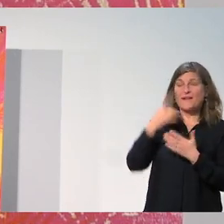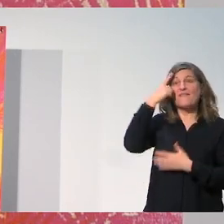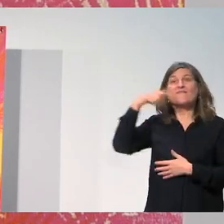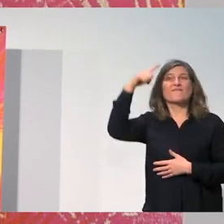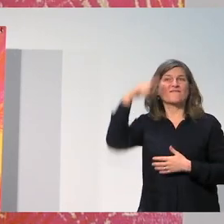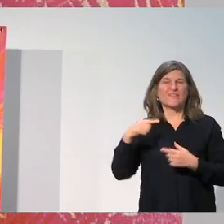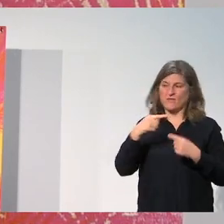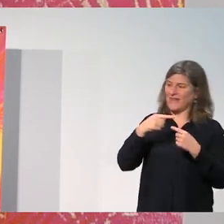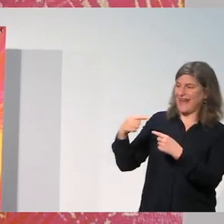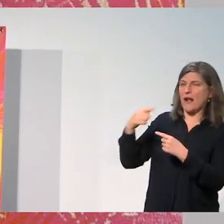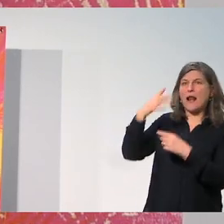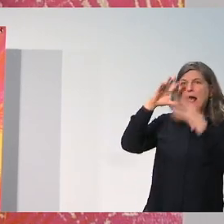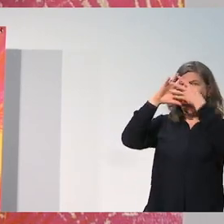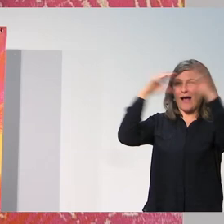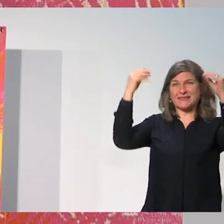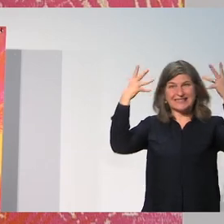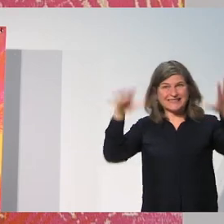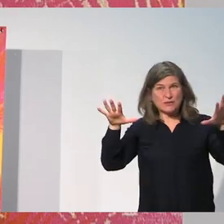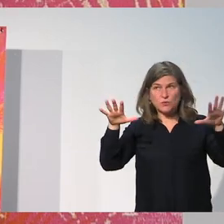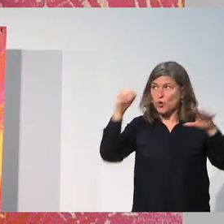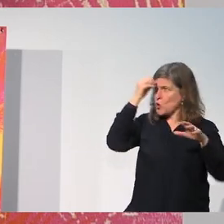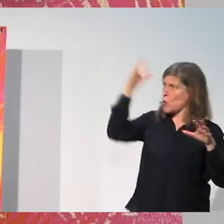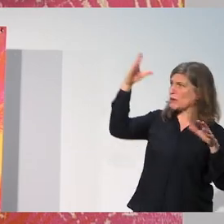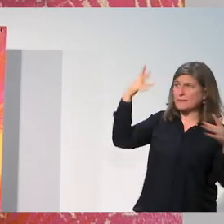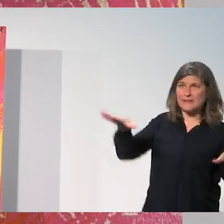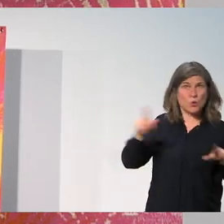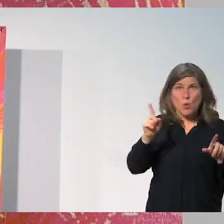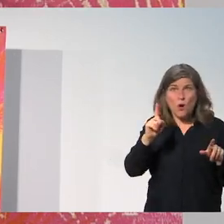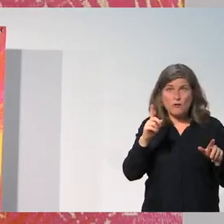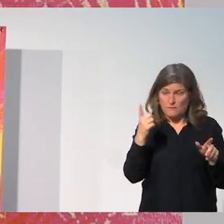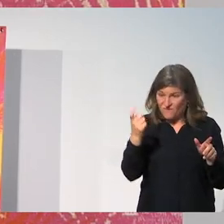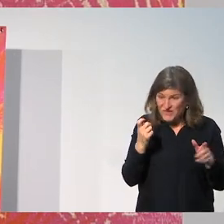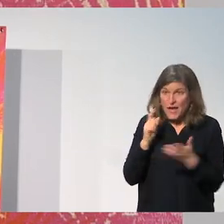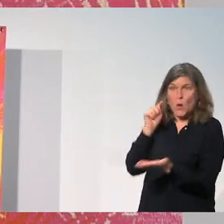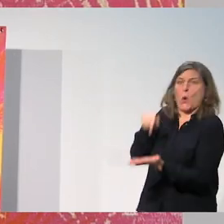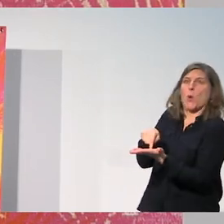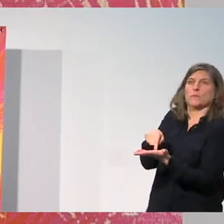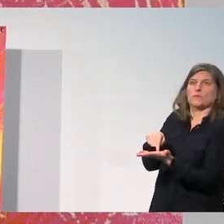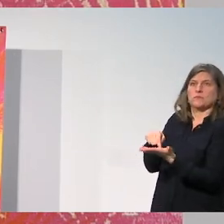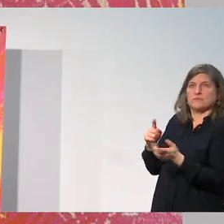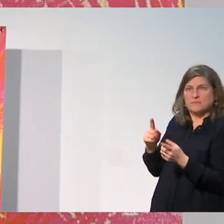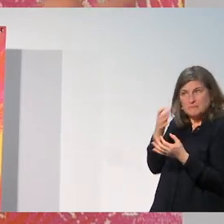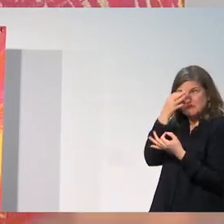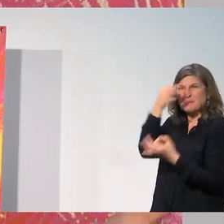Ce n'est pas seulement des concepts, c'est aussi quelque chose qui est né quelque part, dans une géographie particulière, et que